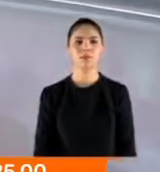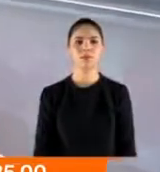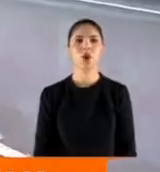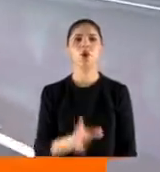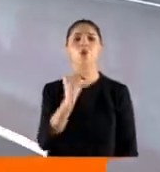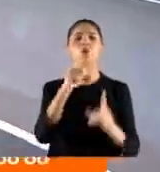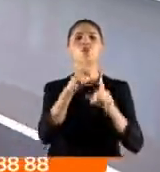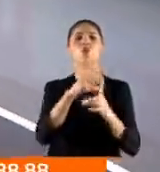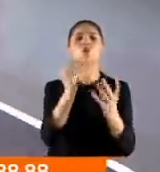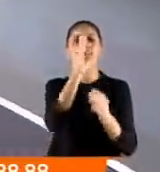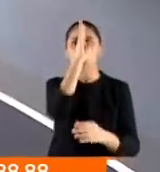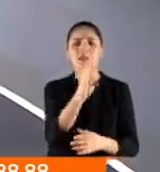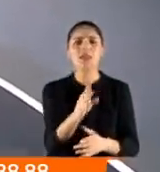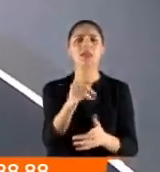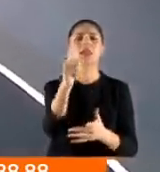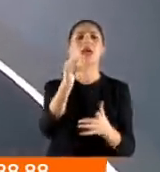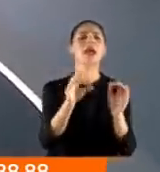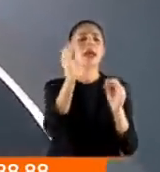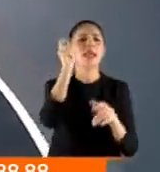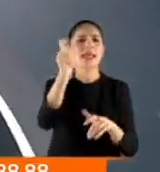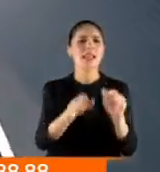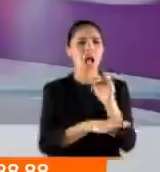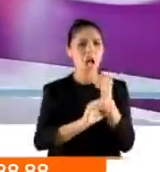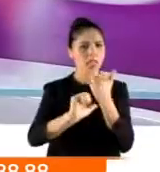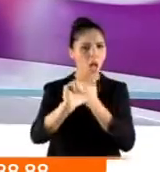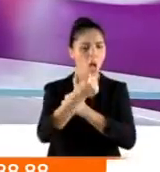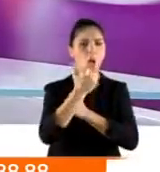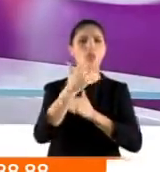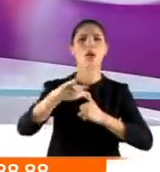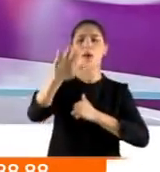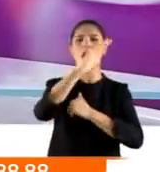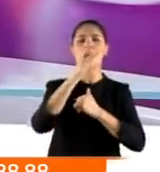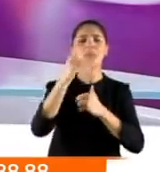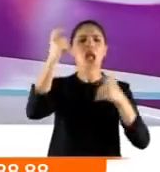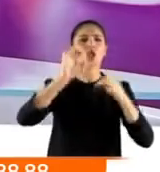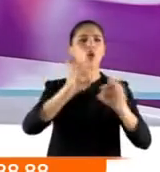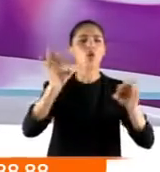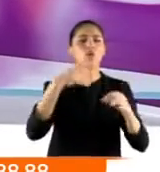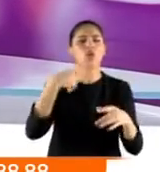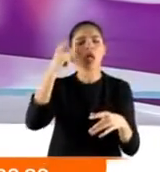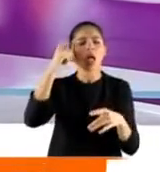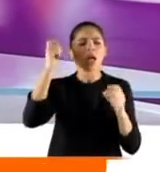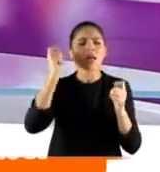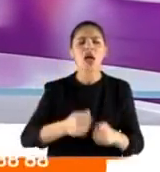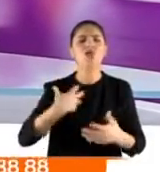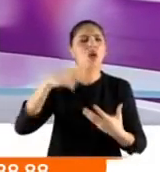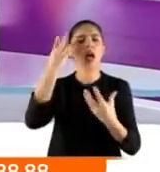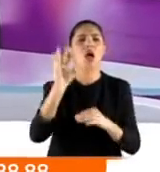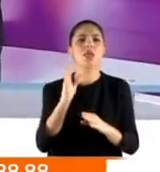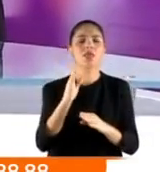Durum bu kadar ciddiyken, söz konusu insan hayatıyken vurdum duymazlık gerçekten akıl alır gibi değil. Neden